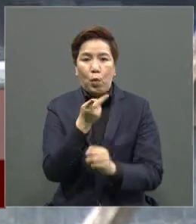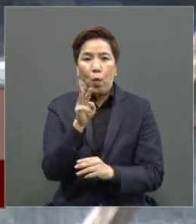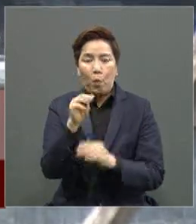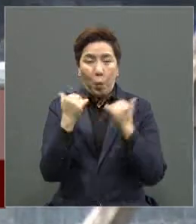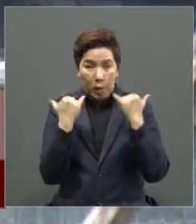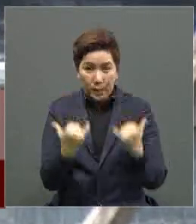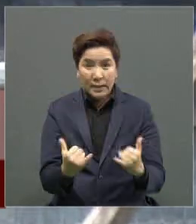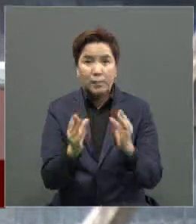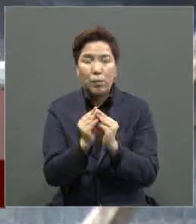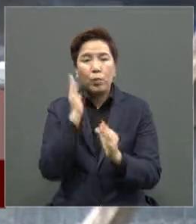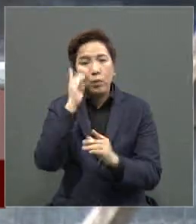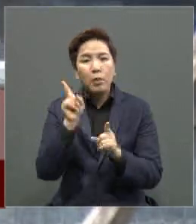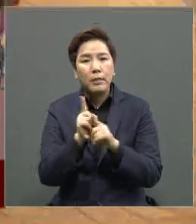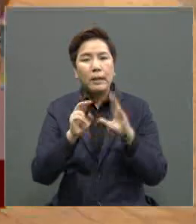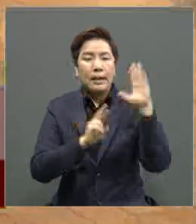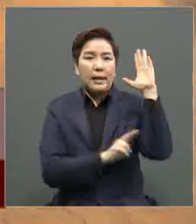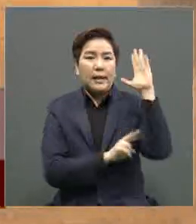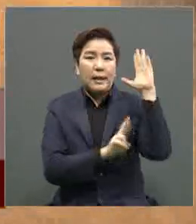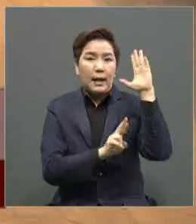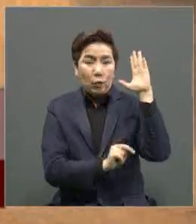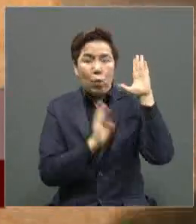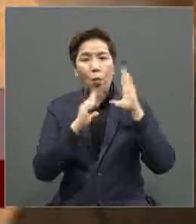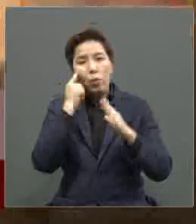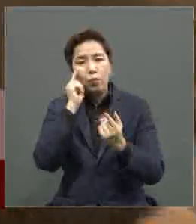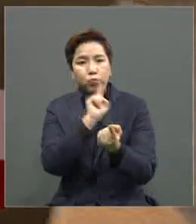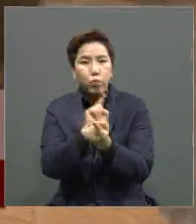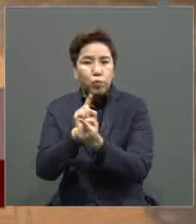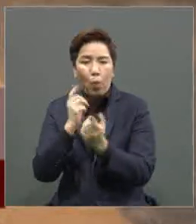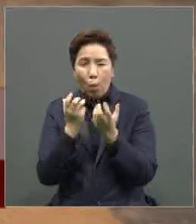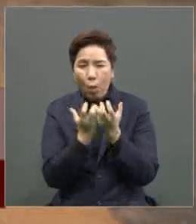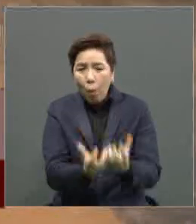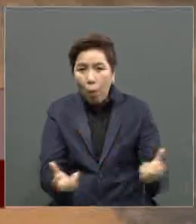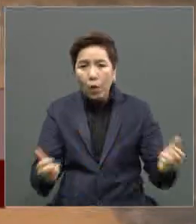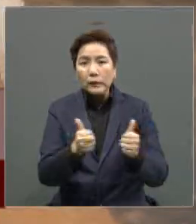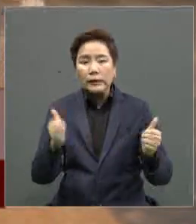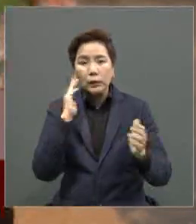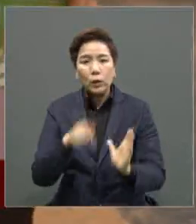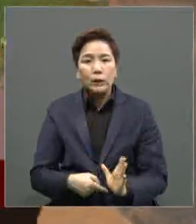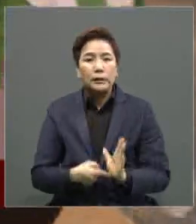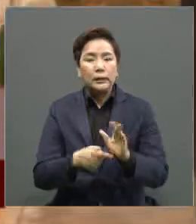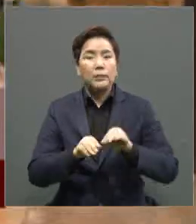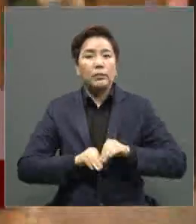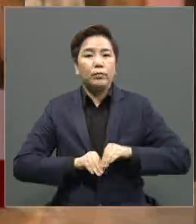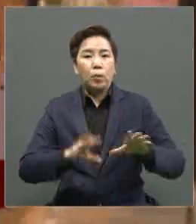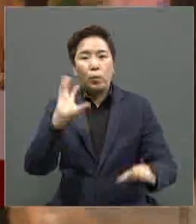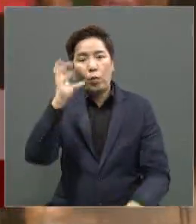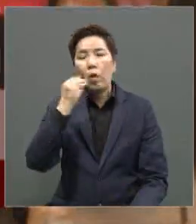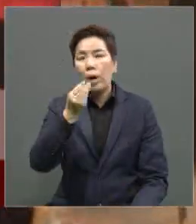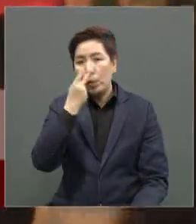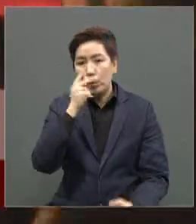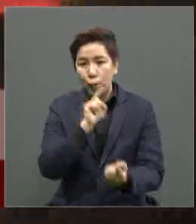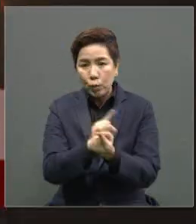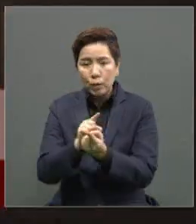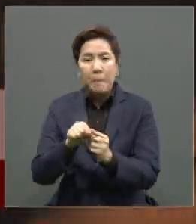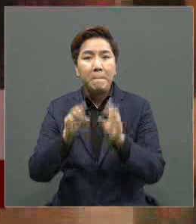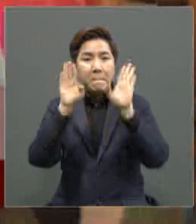นตรีสัญจรก็จะทำให้จังหวัดระนองเป็นที่รู้จักมากขึ้นของดีที่มีจะได้ถูกนำเสนอสู่สายตาคนทั่วไปให้ได้เห็น